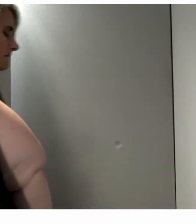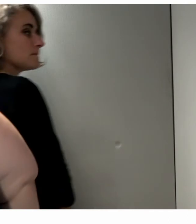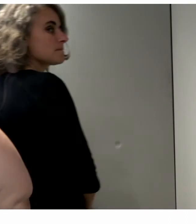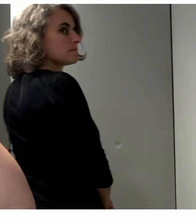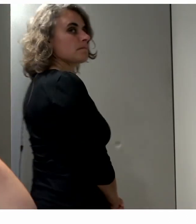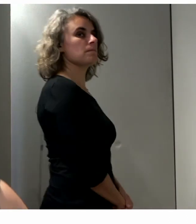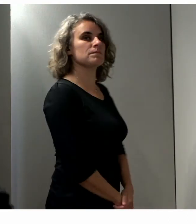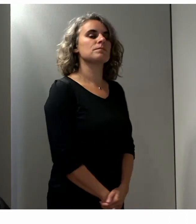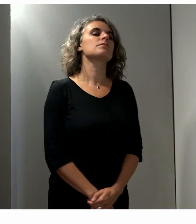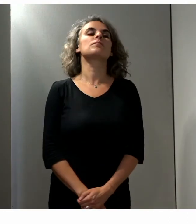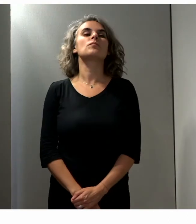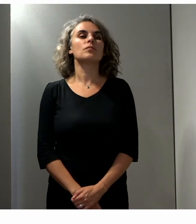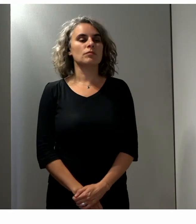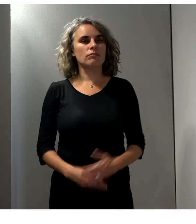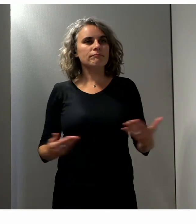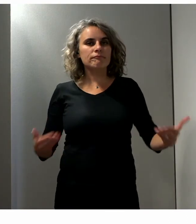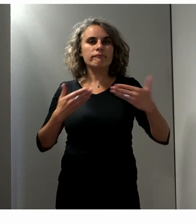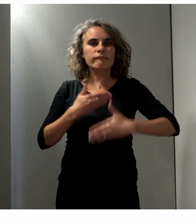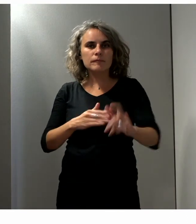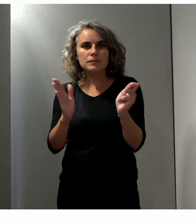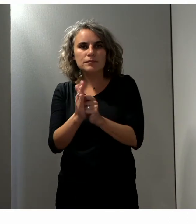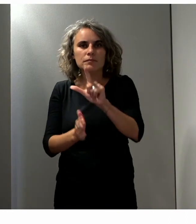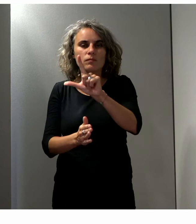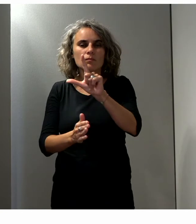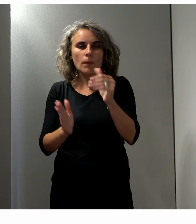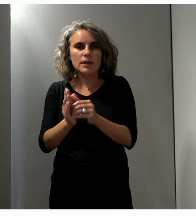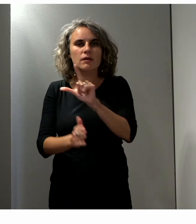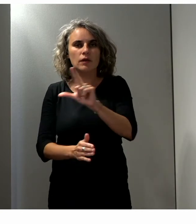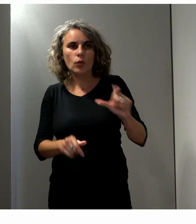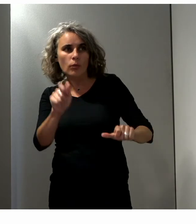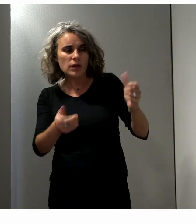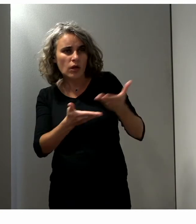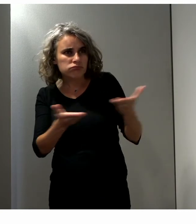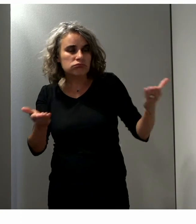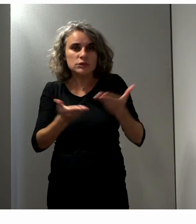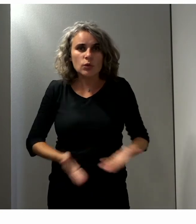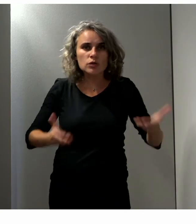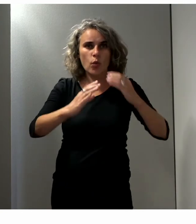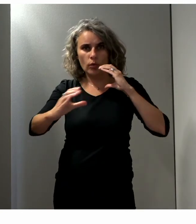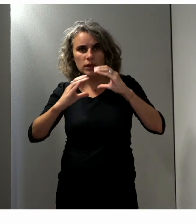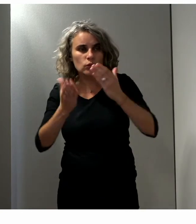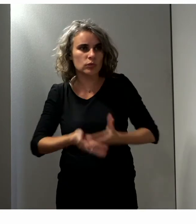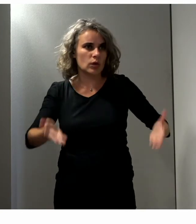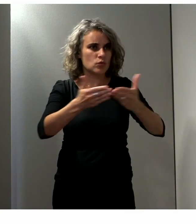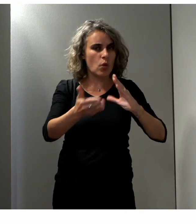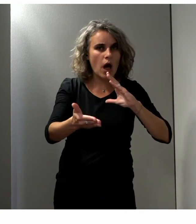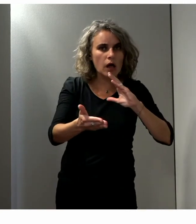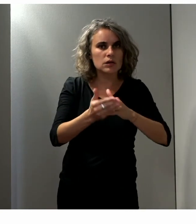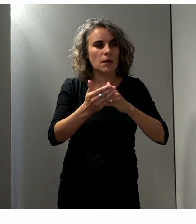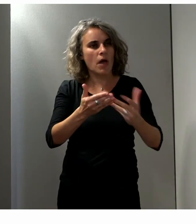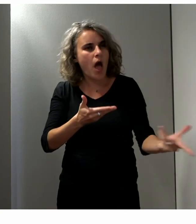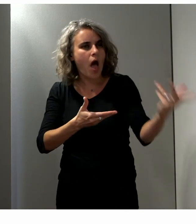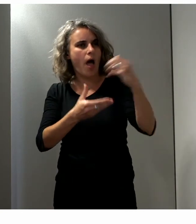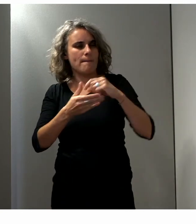contraintes d'accès à l'expression, à l'information, à la communication, puissent vraiment participer pleinement au débat et au